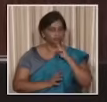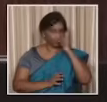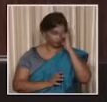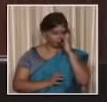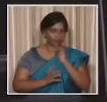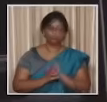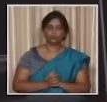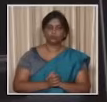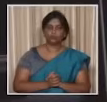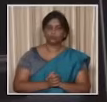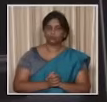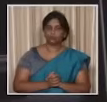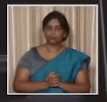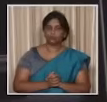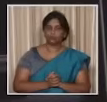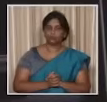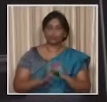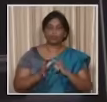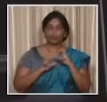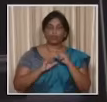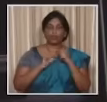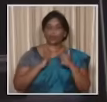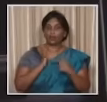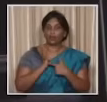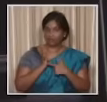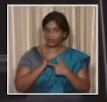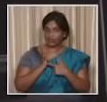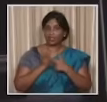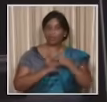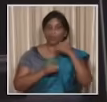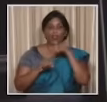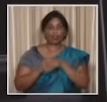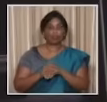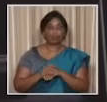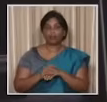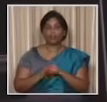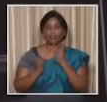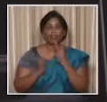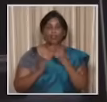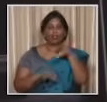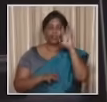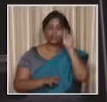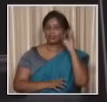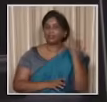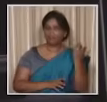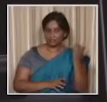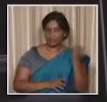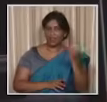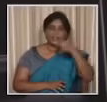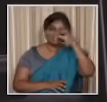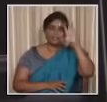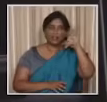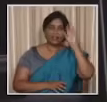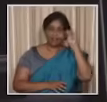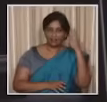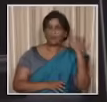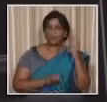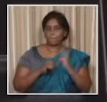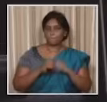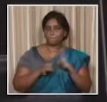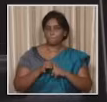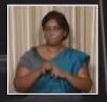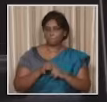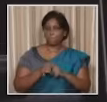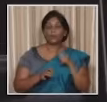ඔව් මේ එතුමා විගණන වාර්තාවයි අභ්‍යන්තර විගණන වාර්තාවයි කියන එක තේරෙන්නේ නැහැ මං හිතන්නේ සිංහල තේරෙන්නේ නැද්ද මොකද්ද ප්‍රශ්නයක්